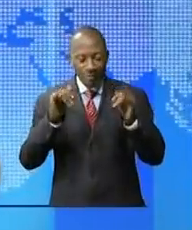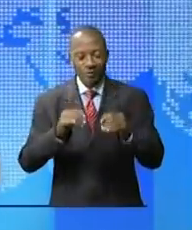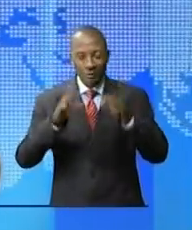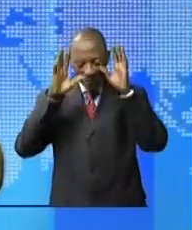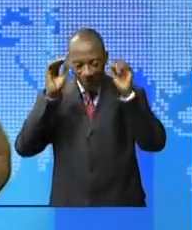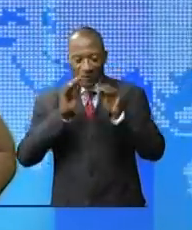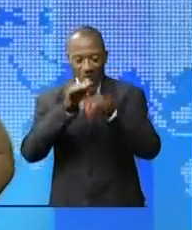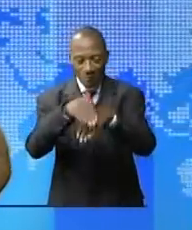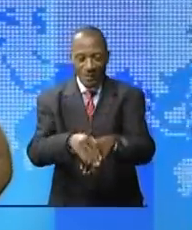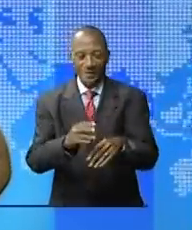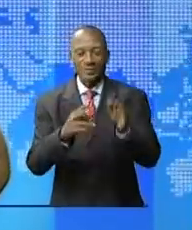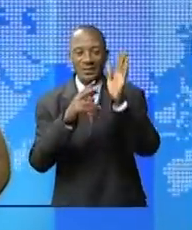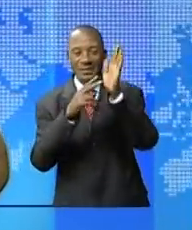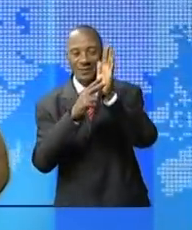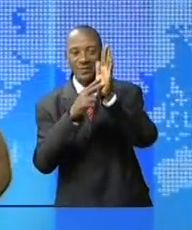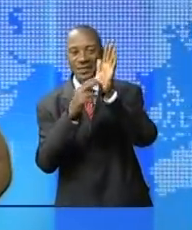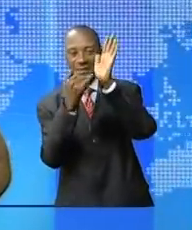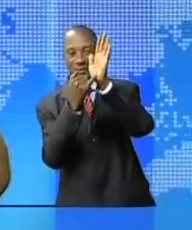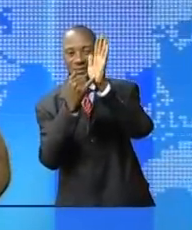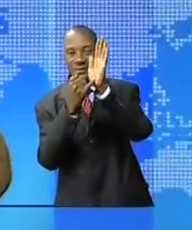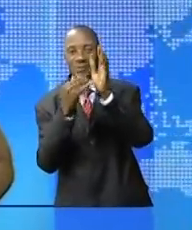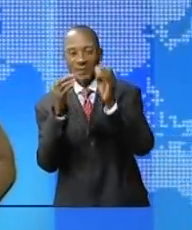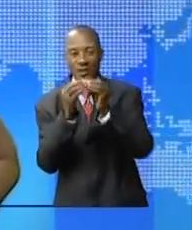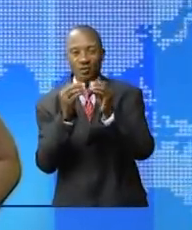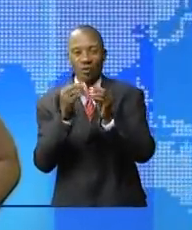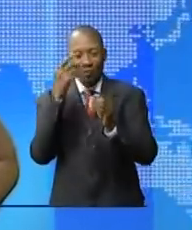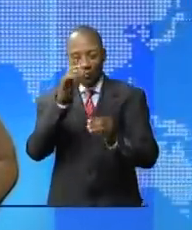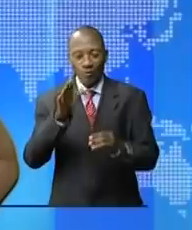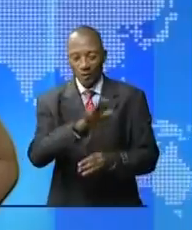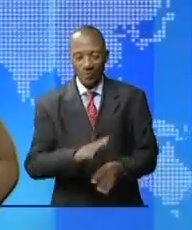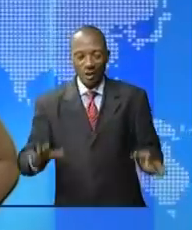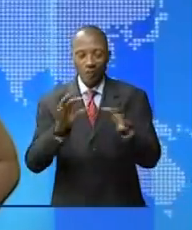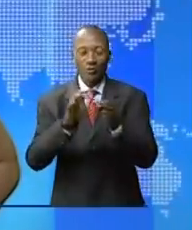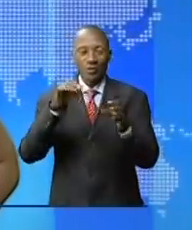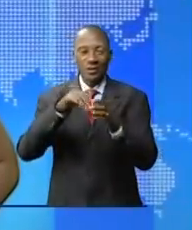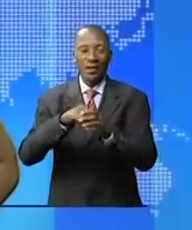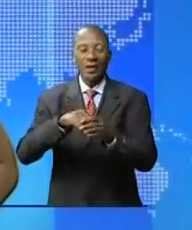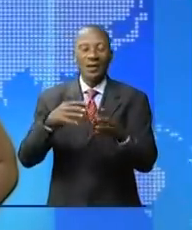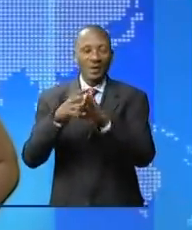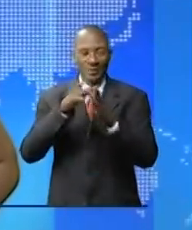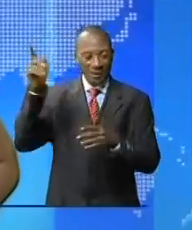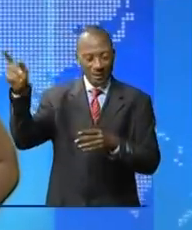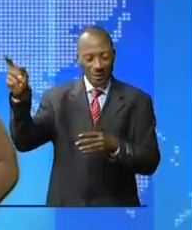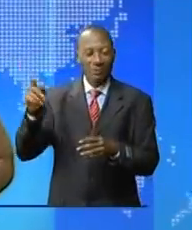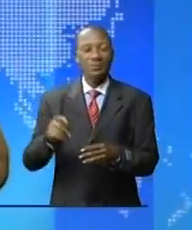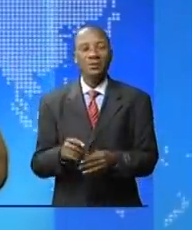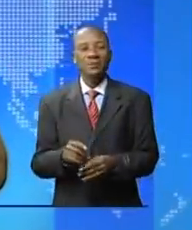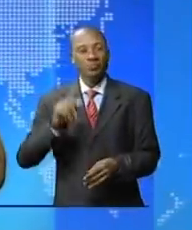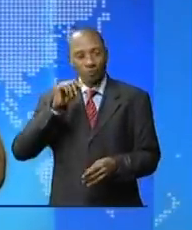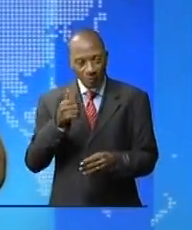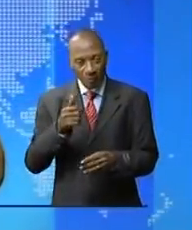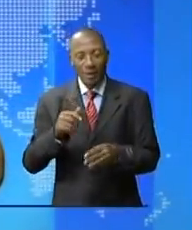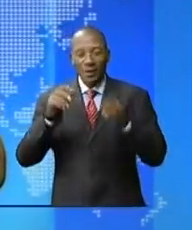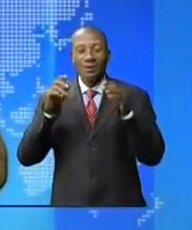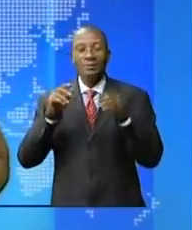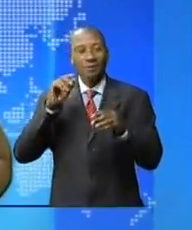à New York. Félix Antoine Tshisekedi est arrivé depuis ce matin avant son discours de grands enjeux attendus